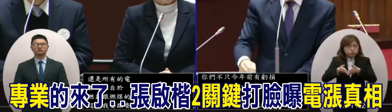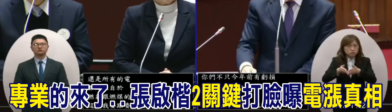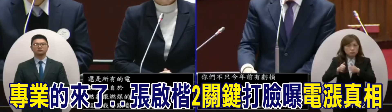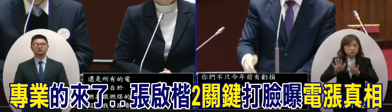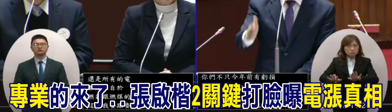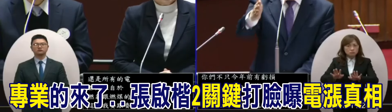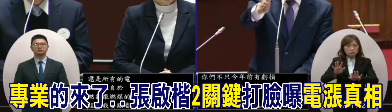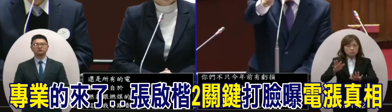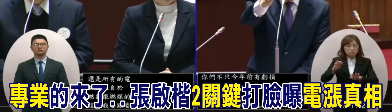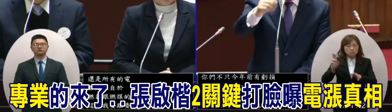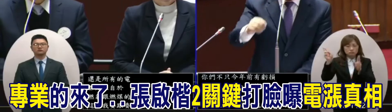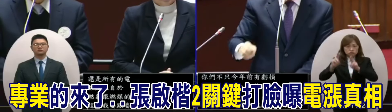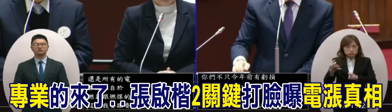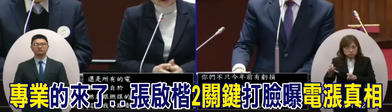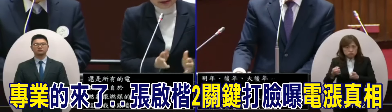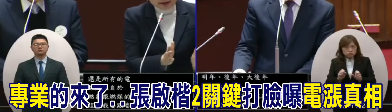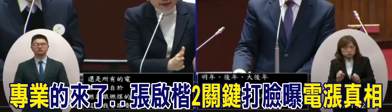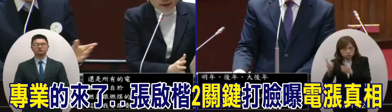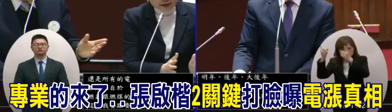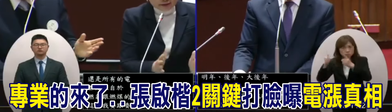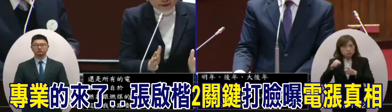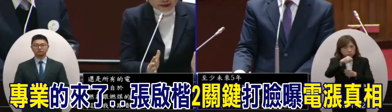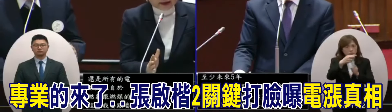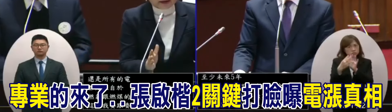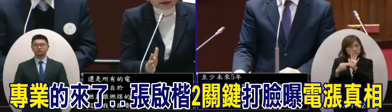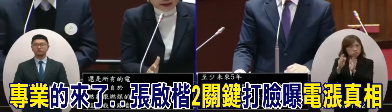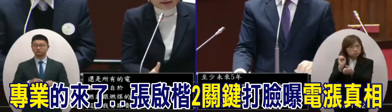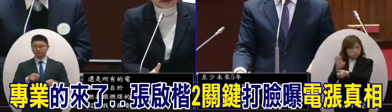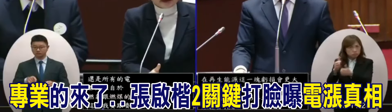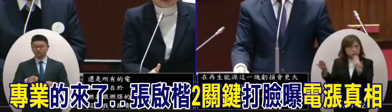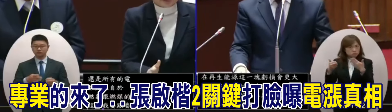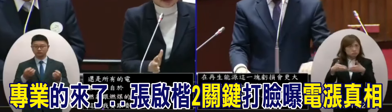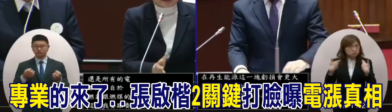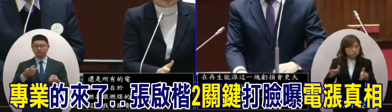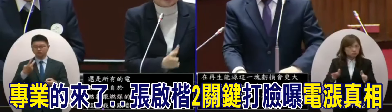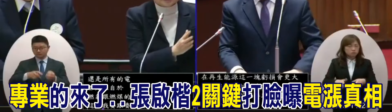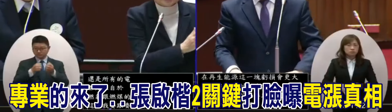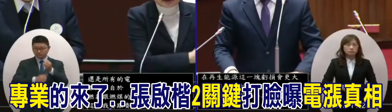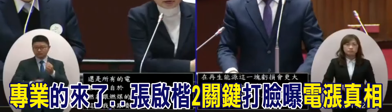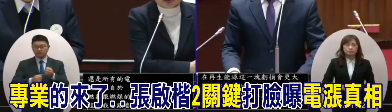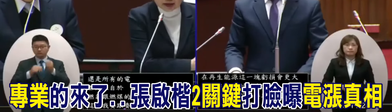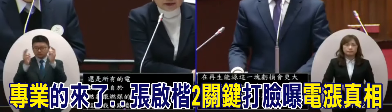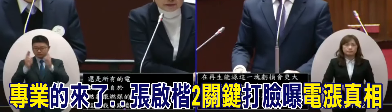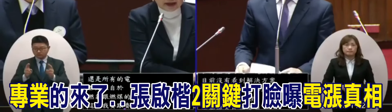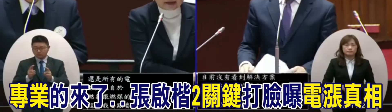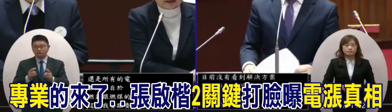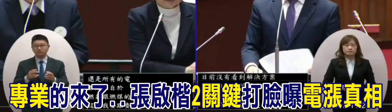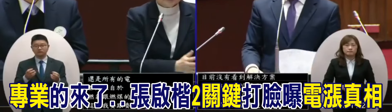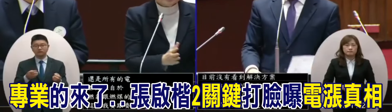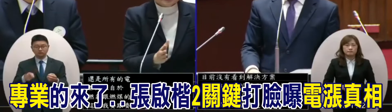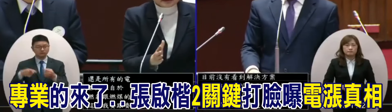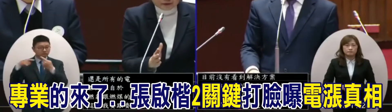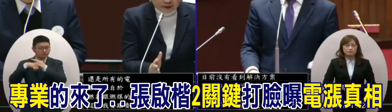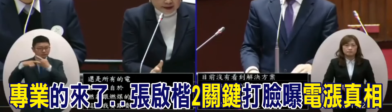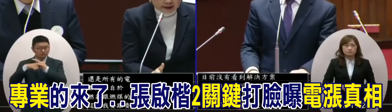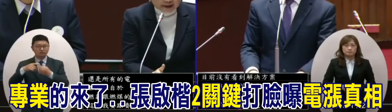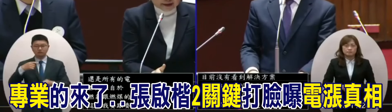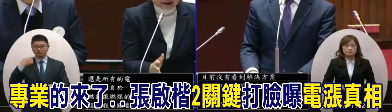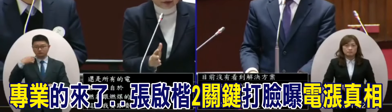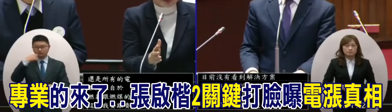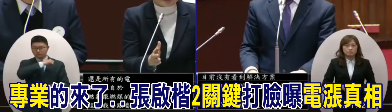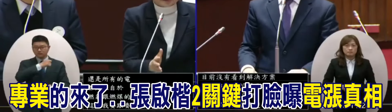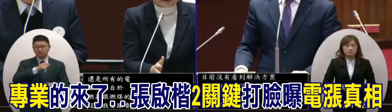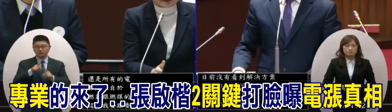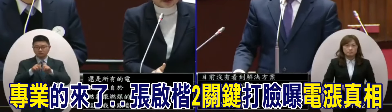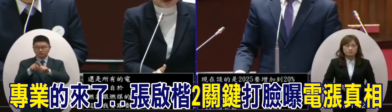更大，要不要跟人民讲清楚？ 事实上发展再生能源，台湾其实已经走得很慢了。那发展再